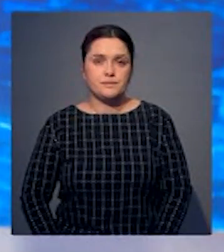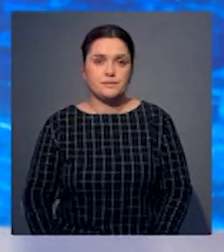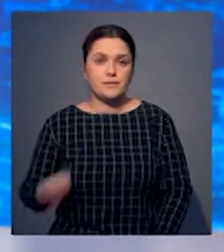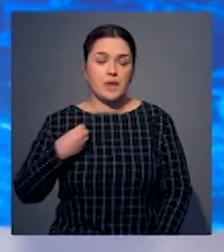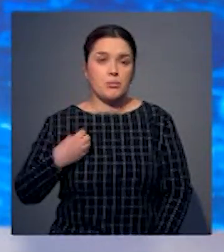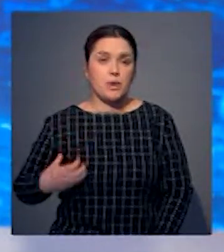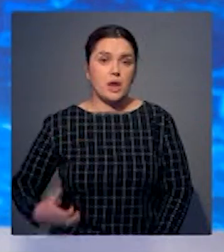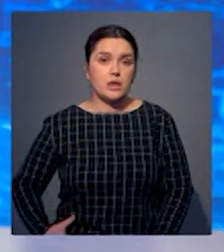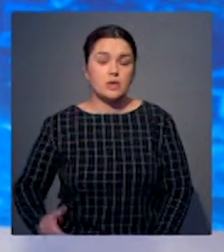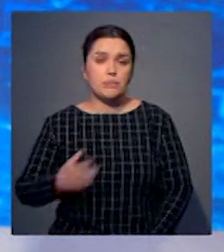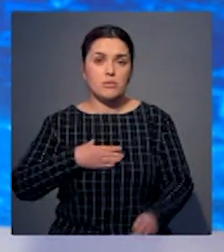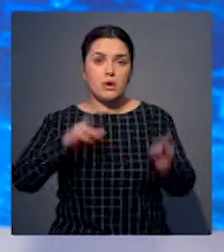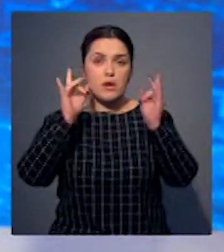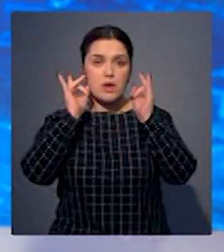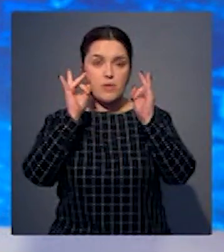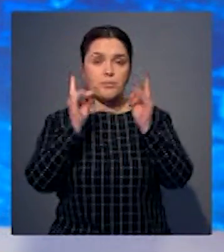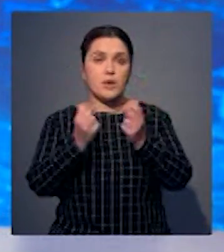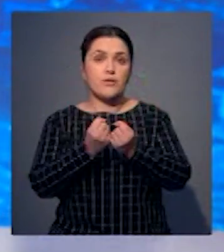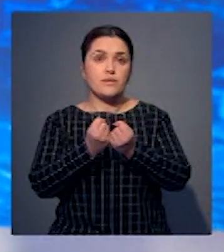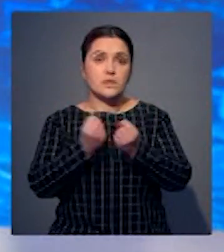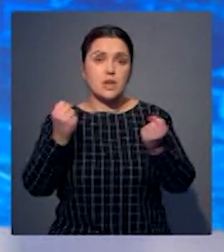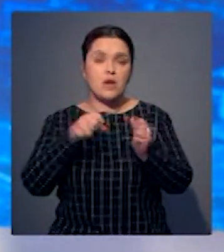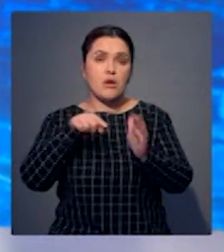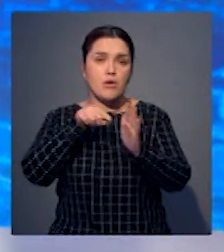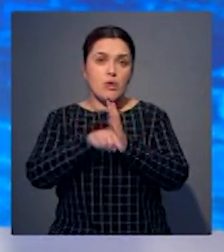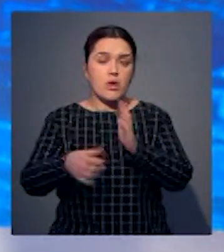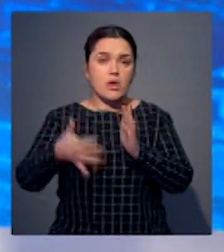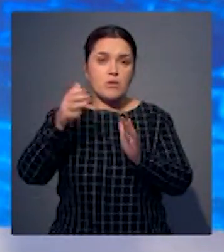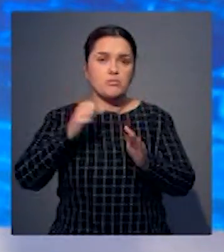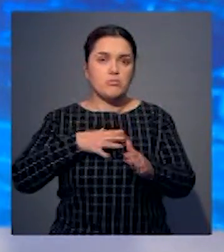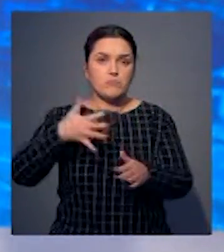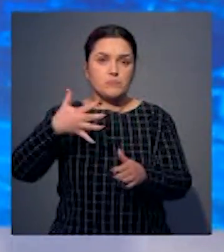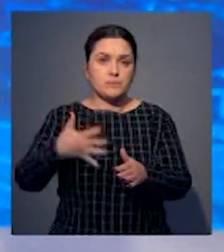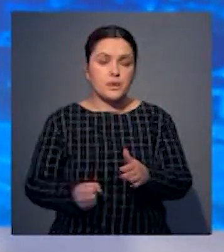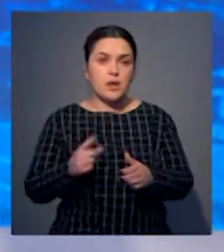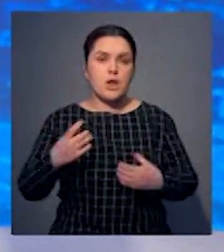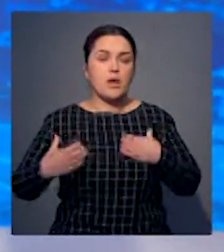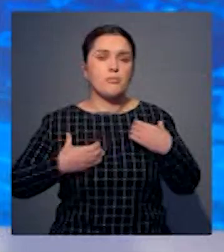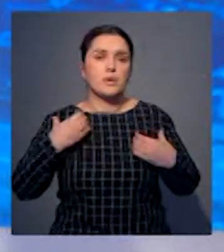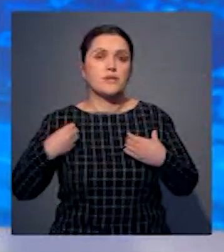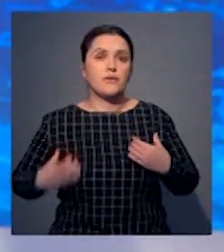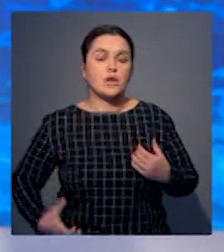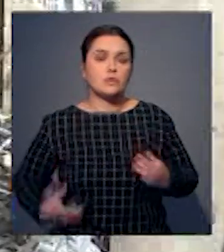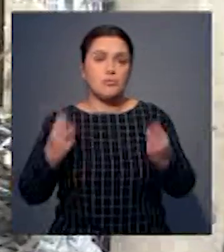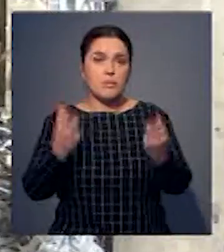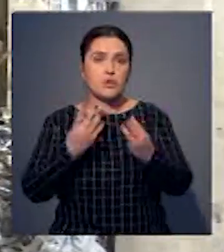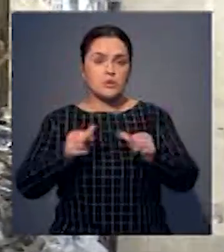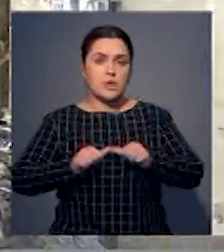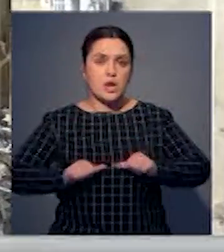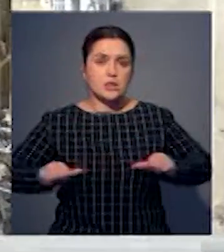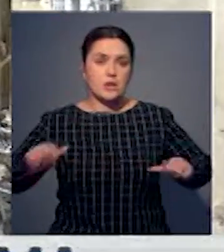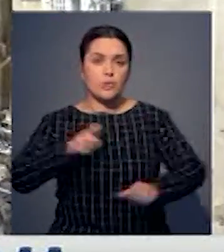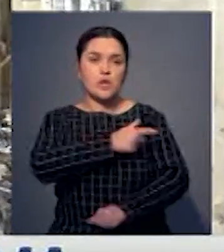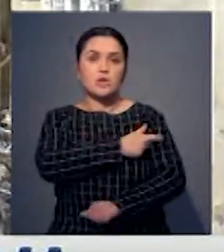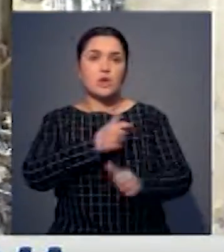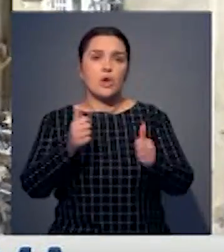Здание в Париже, в котором накануне прогремел мощный взрыв, может разрушиться. Этого опасаются французские пожарные. Сейчас квартал оцеплен. Спасатели будут